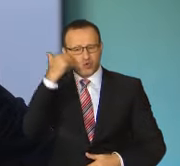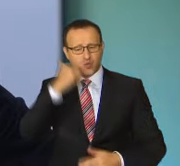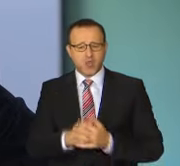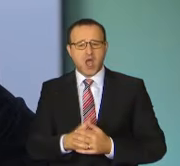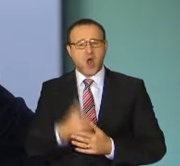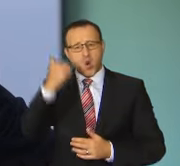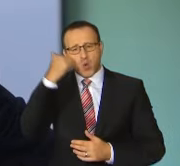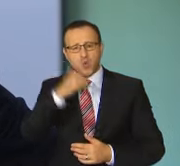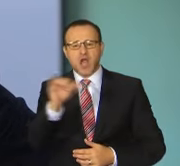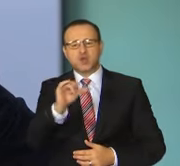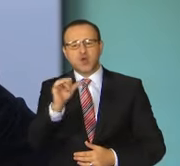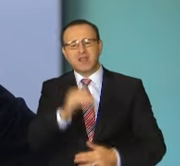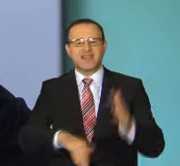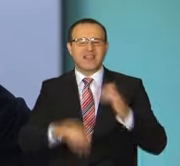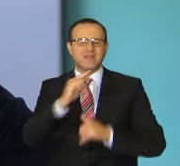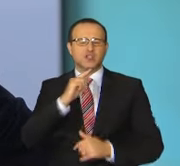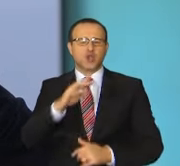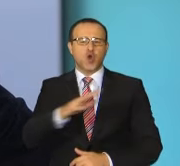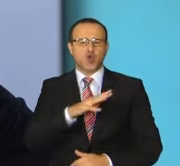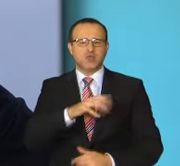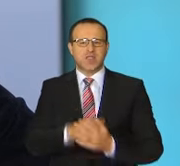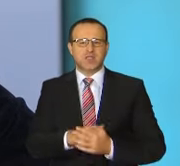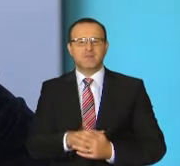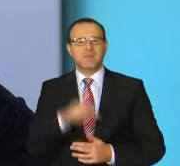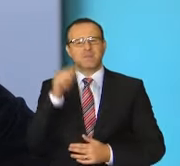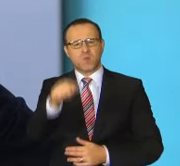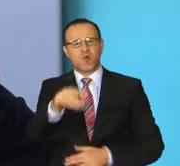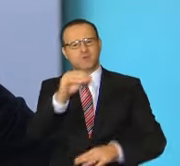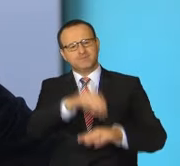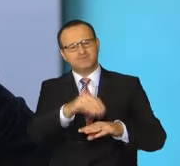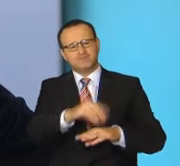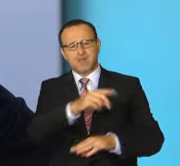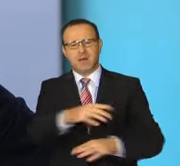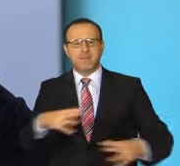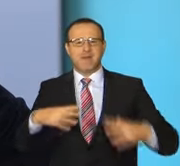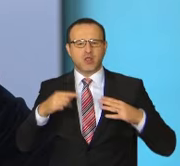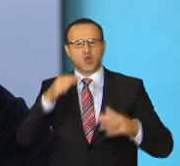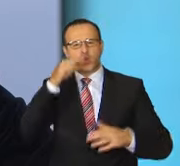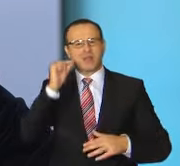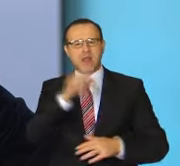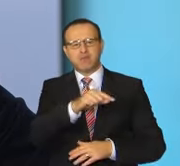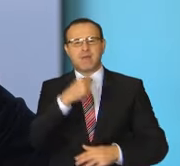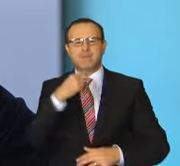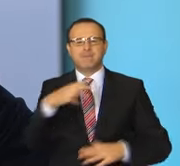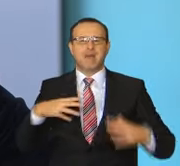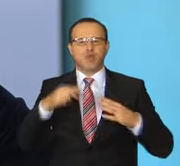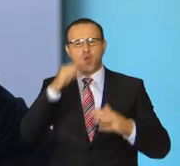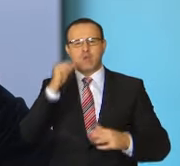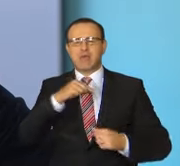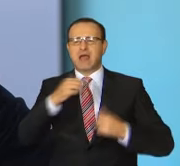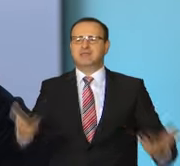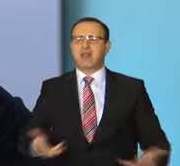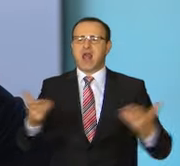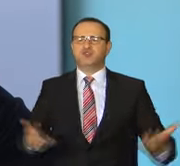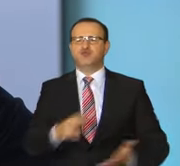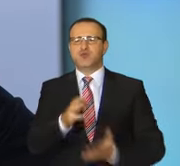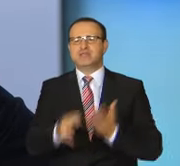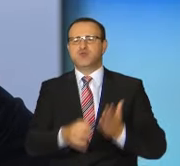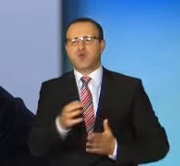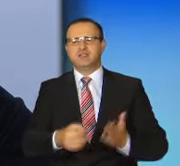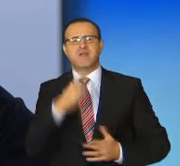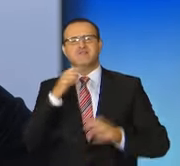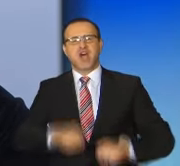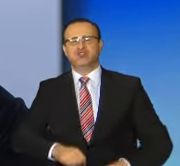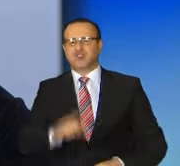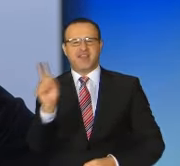tí, ktorí jednoducho sú najviac ohrození. A toto je zase apel na pána Kotlebu, ktorý to zľahčuje, ktorý sa snaží získavať nejaké politické body. Uh-huh. Ale ja by som bol